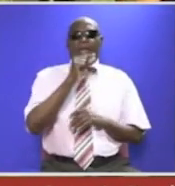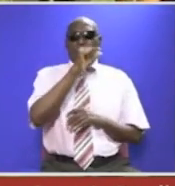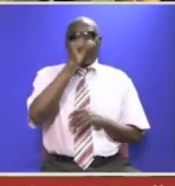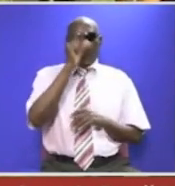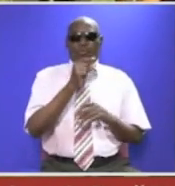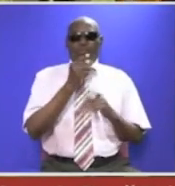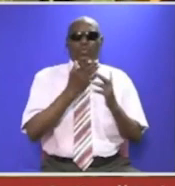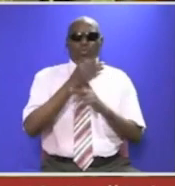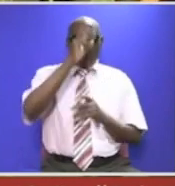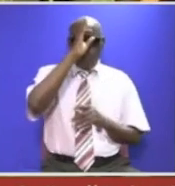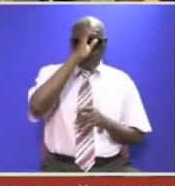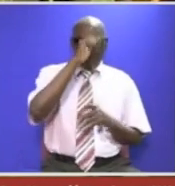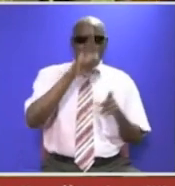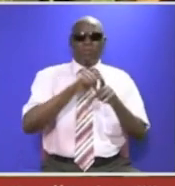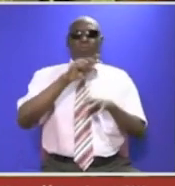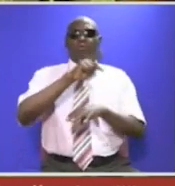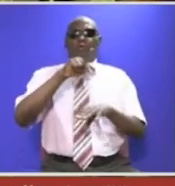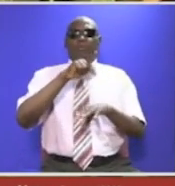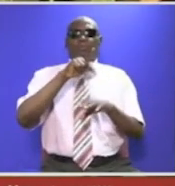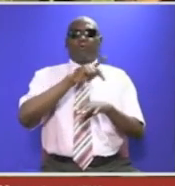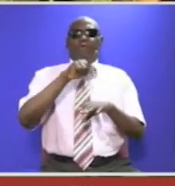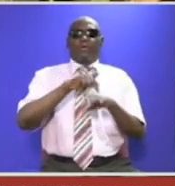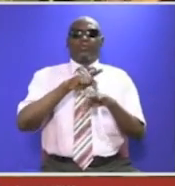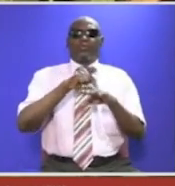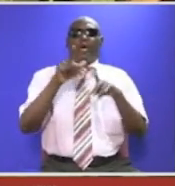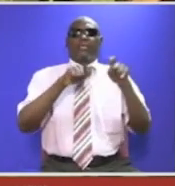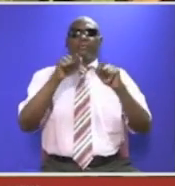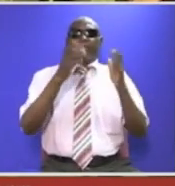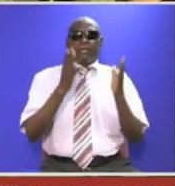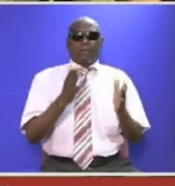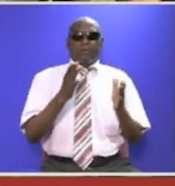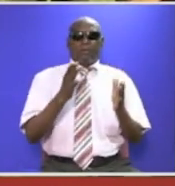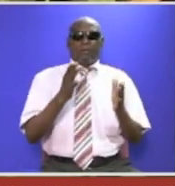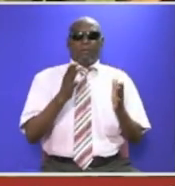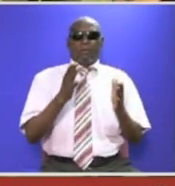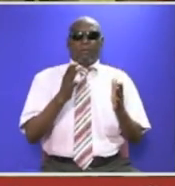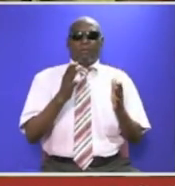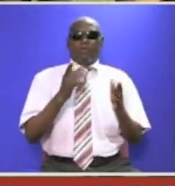police na pia by the provincial administration, ili isiwe umutu